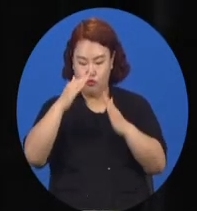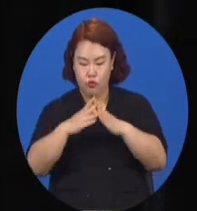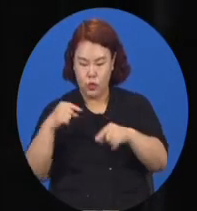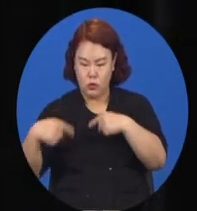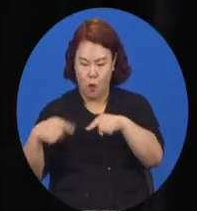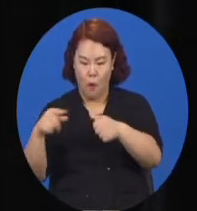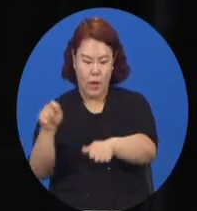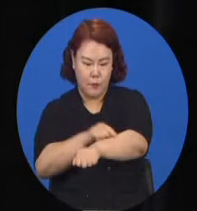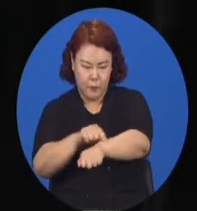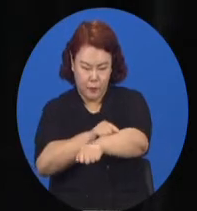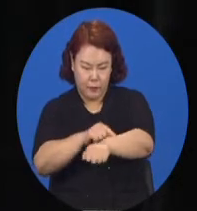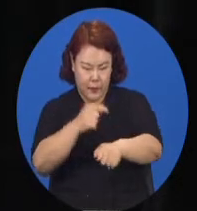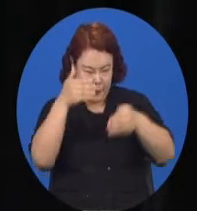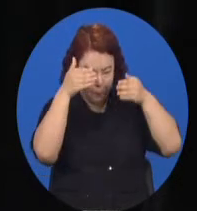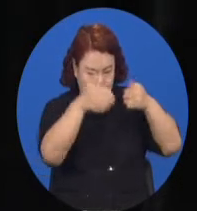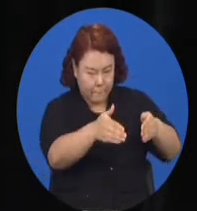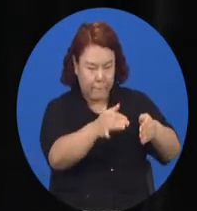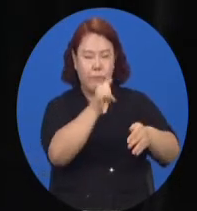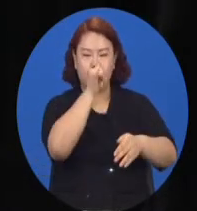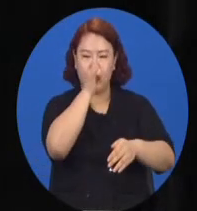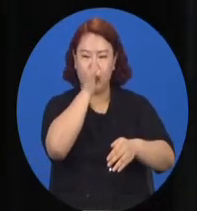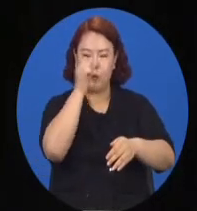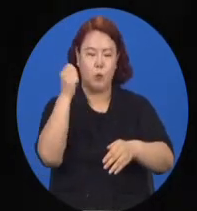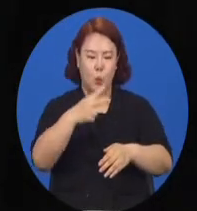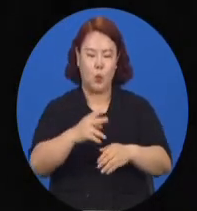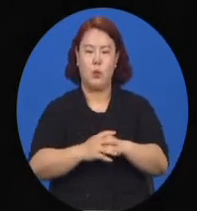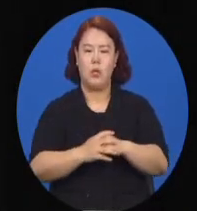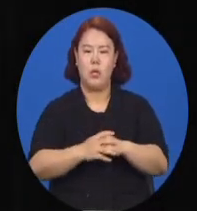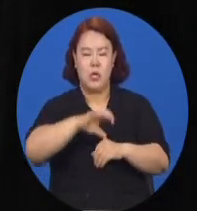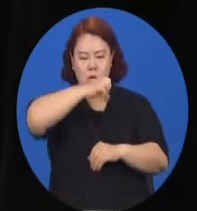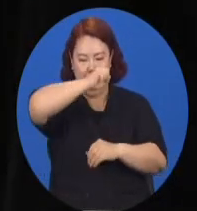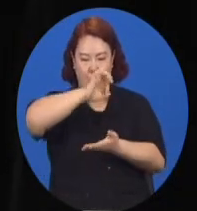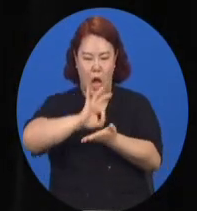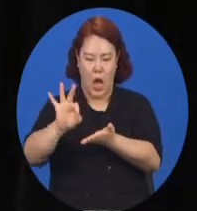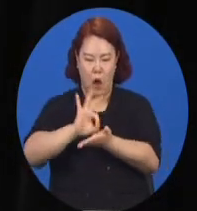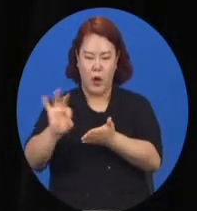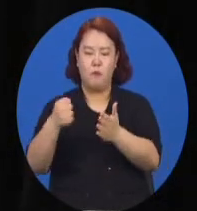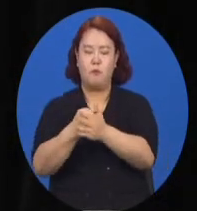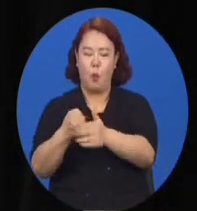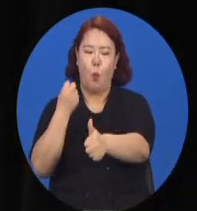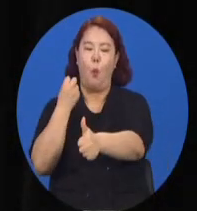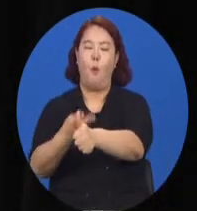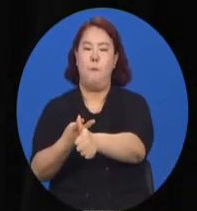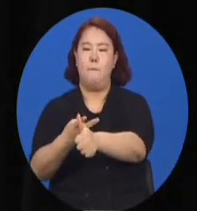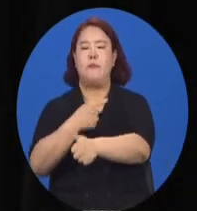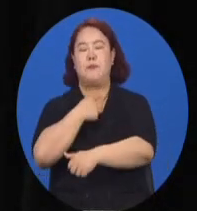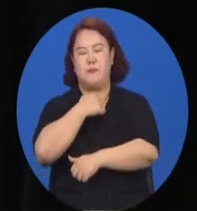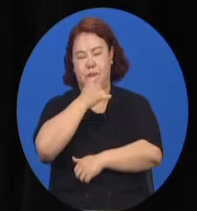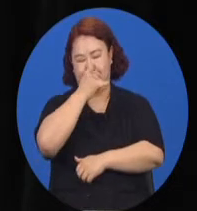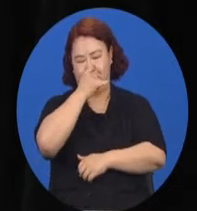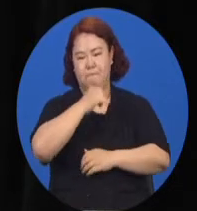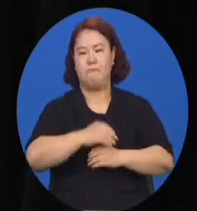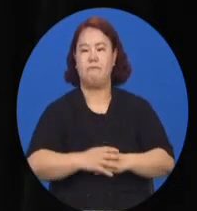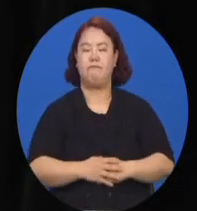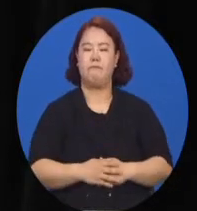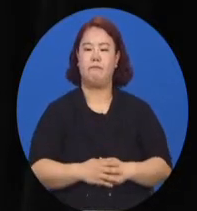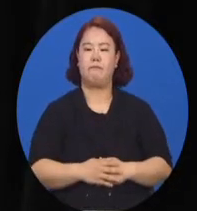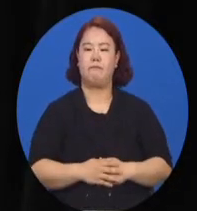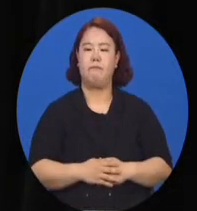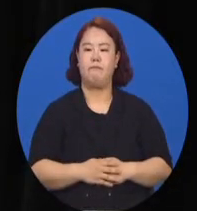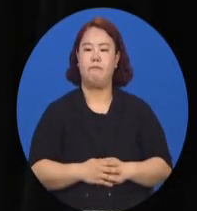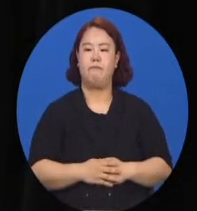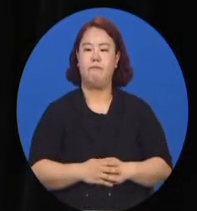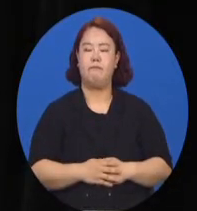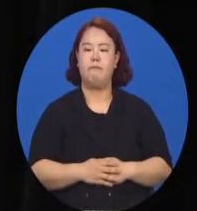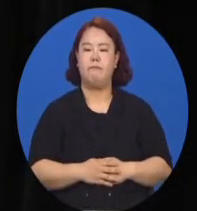특정 계층에 편중되었으며 급기야 예산 낭비로 사법당국에 고발당하는 사태가